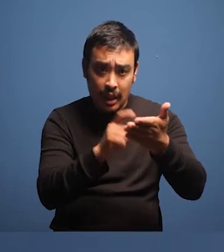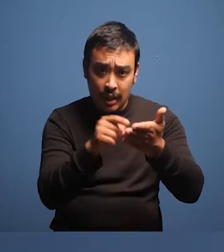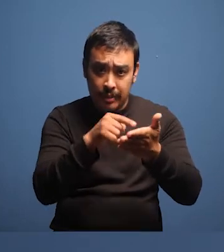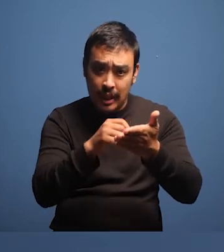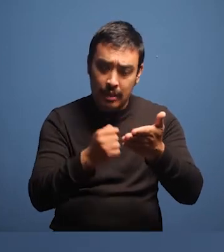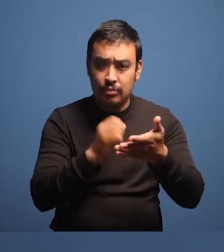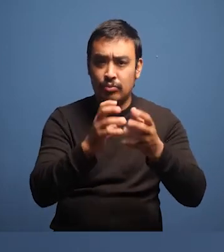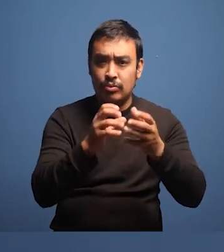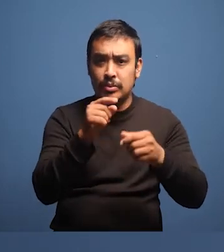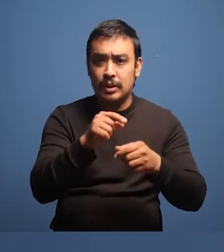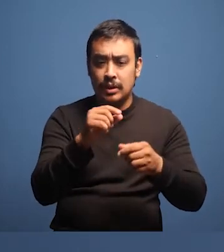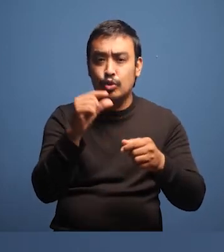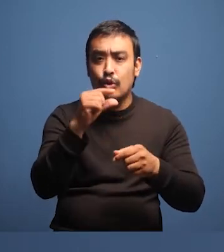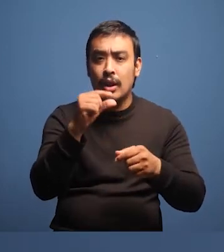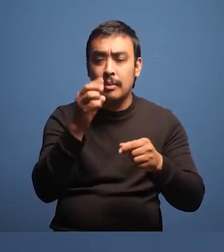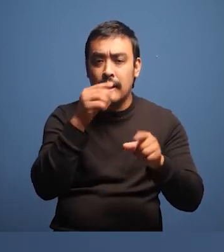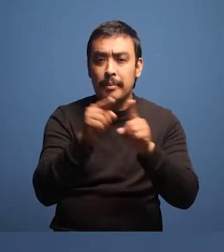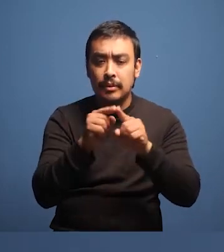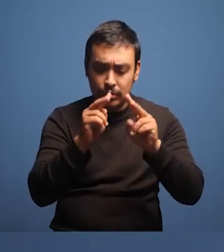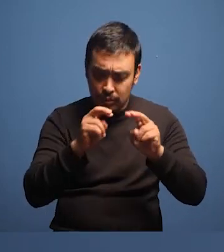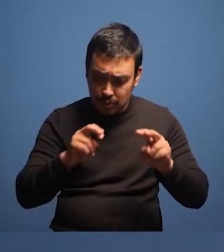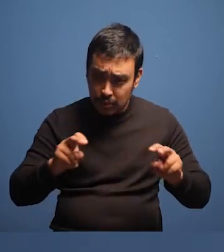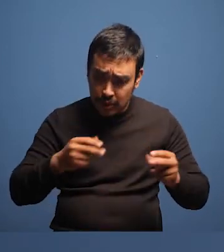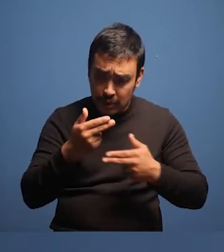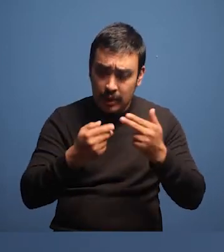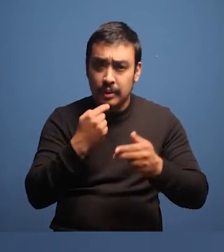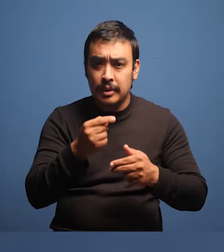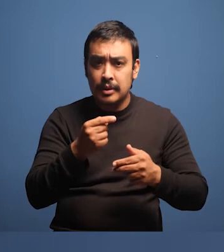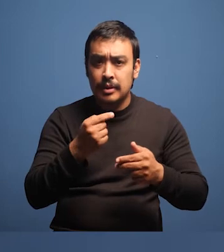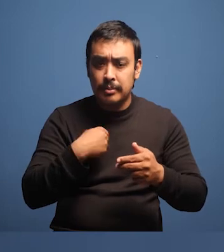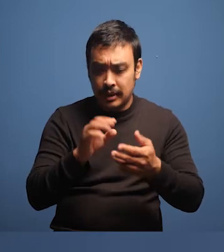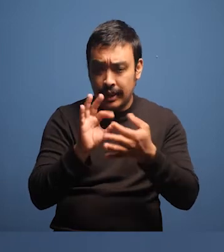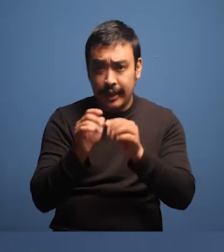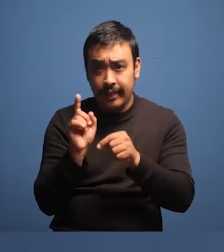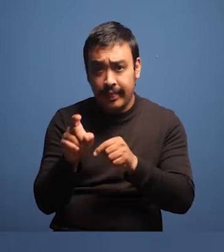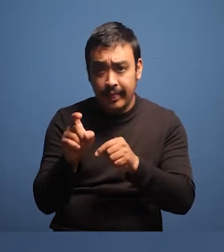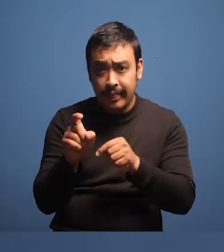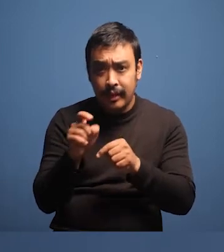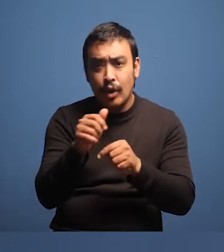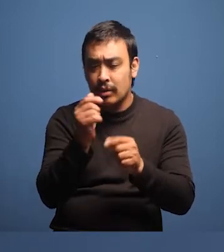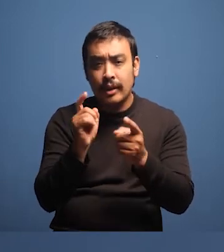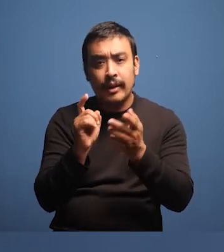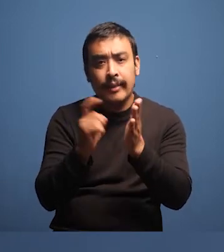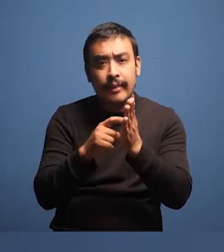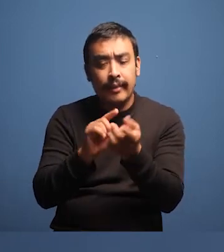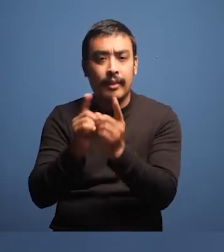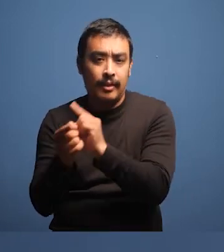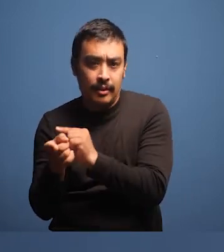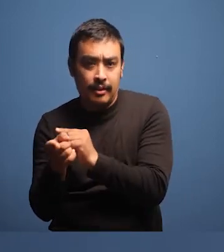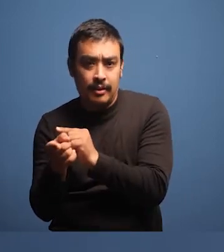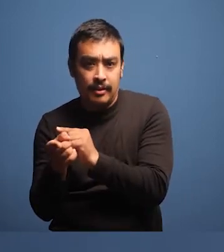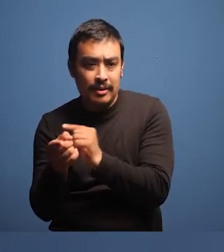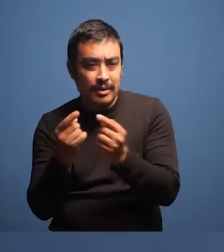जस्तो क्रोमहरूमा जस्तो म आफैले पनि कुनै स्टोरी गर्नलाई क्रोमहरू चलाएँ भने मैले एउटा लिङ्क क्लिक गरेको हुन्छ बट त्यसले मलाई अर्को लिङ्कमा डिरेक्ट गर्छ जहाँ चाहिँ भल्गर